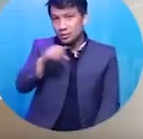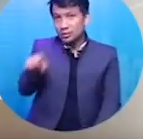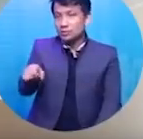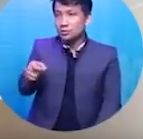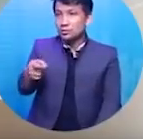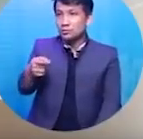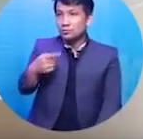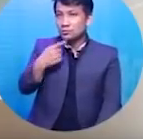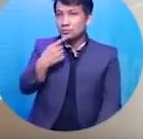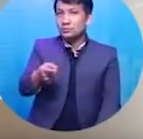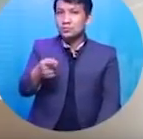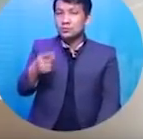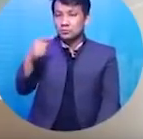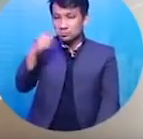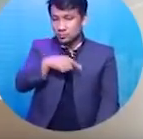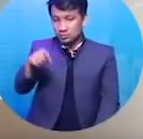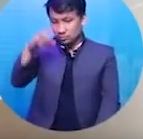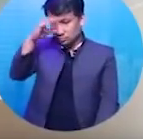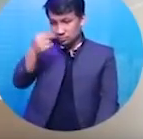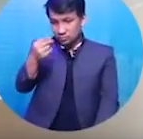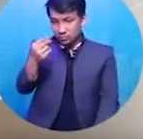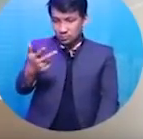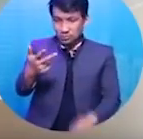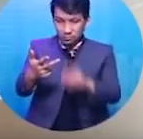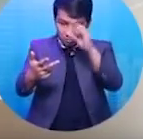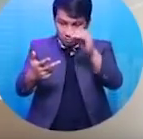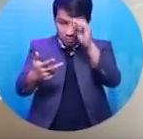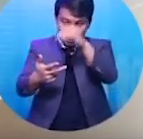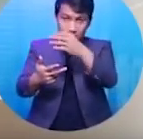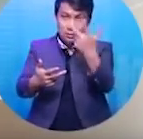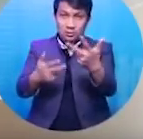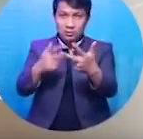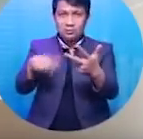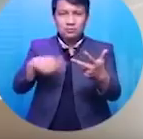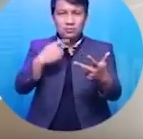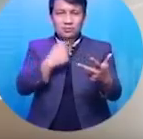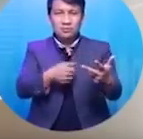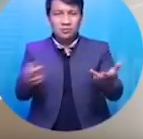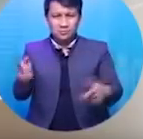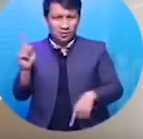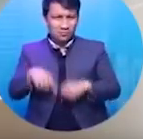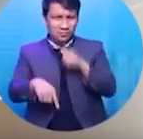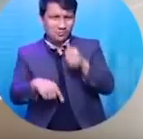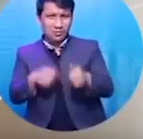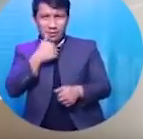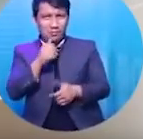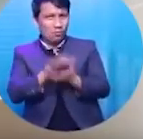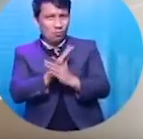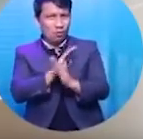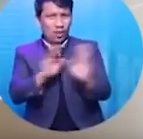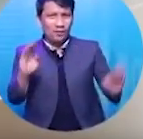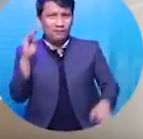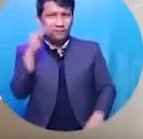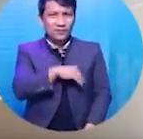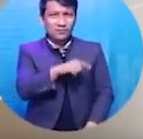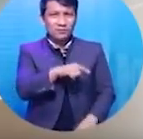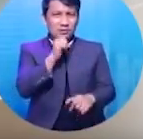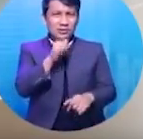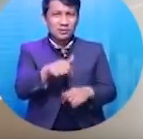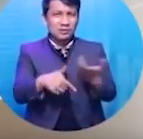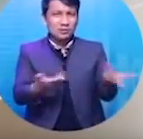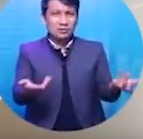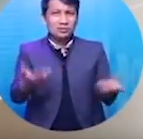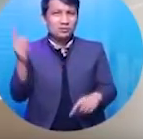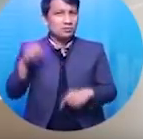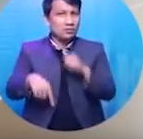asawa. Kasi selosa niya. Pero sabi ng babae, ay wala namang katotohanan dahil una, eh, minsan nakasakay na si surprise